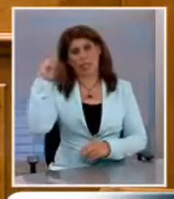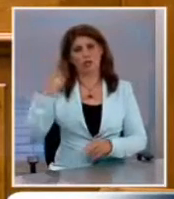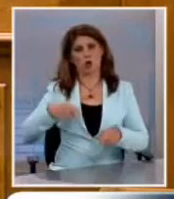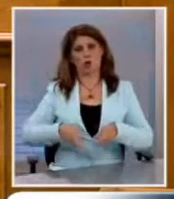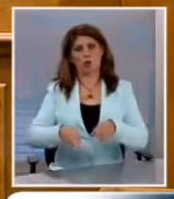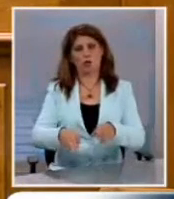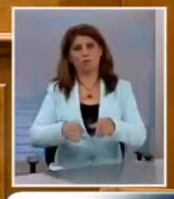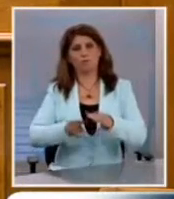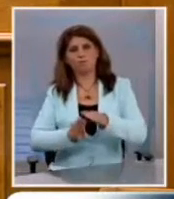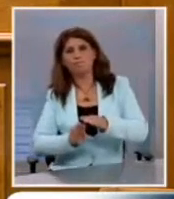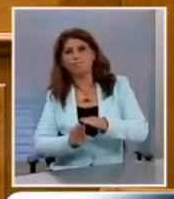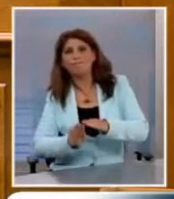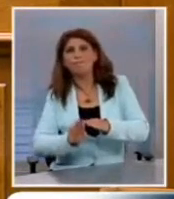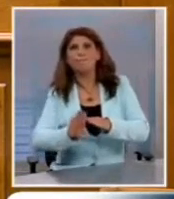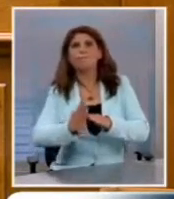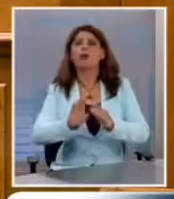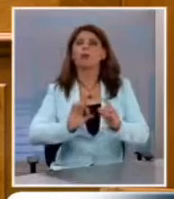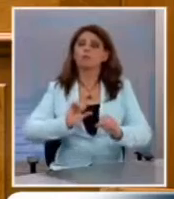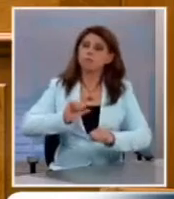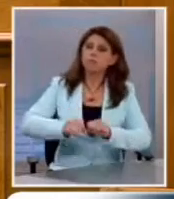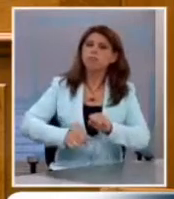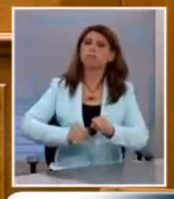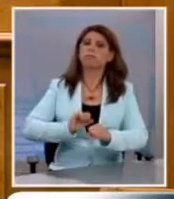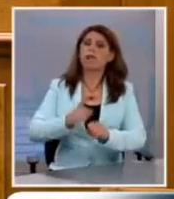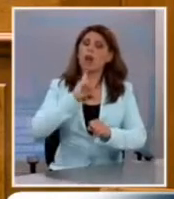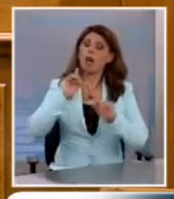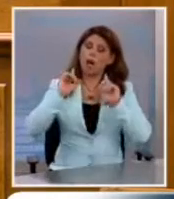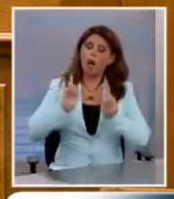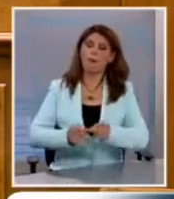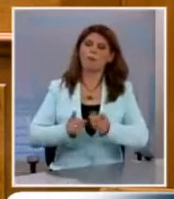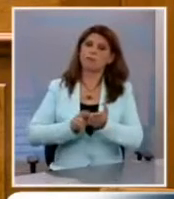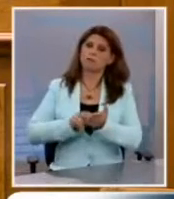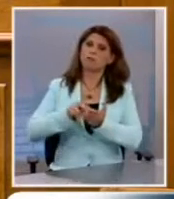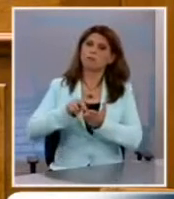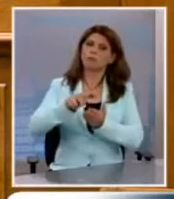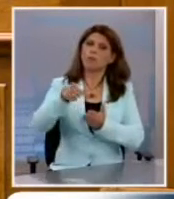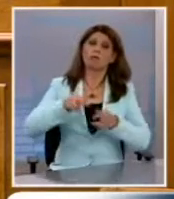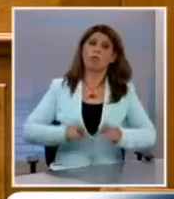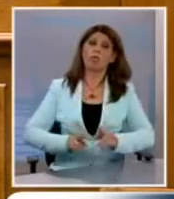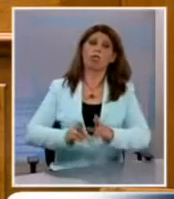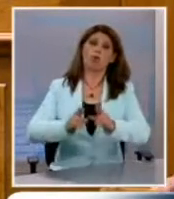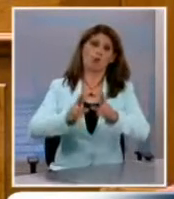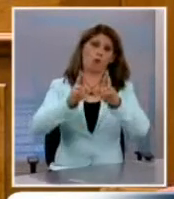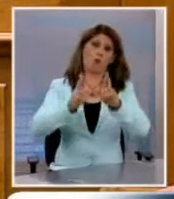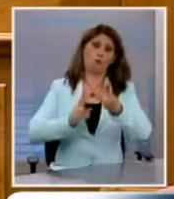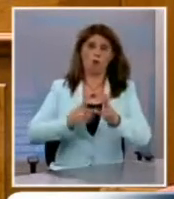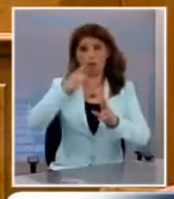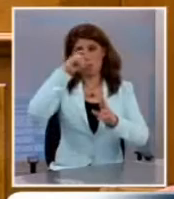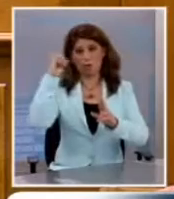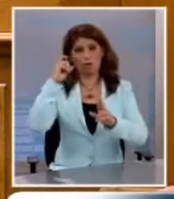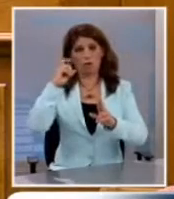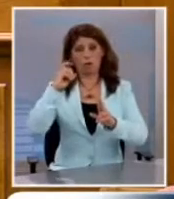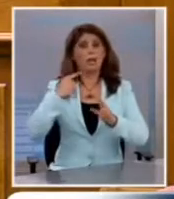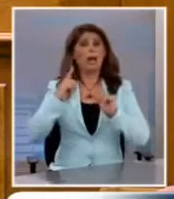με ανηφοριές. Όμως αποφασίσαμε να τον περπατήσουμε, υπερασπιζόμενοι τη μεγάλη πλειοψηφία της